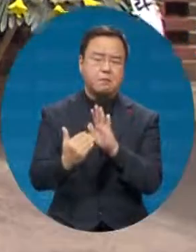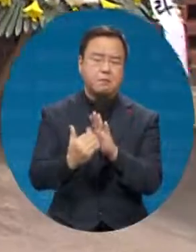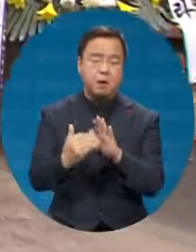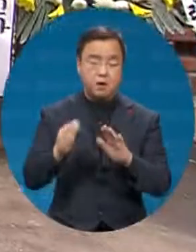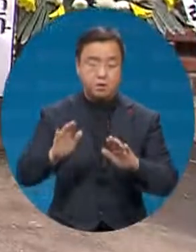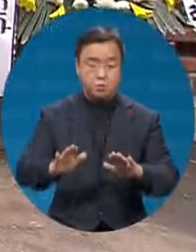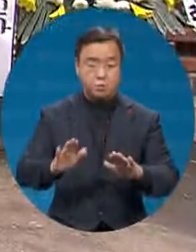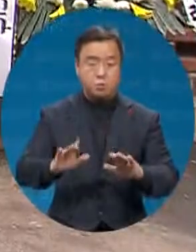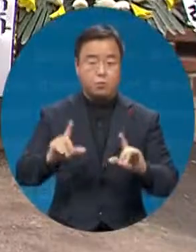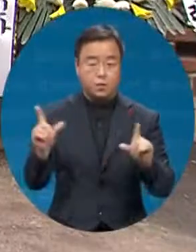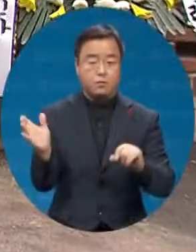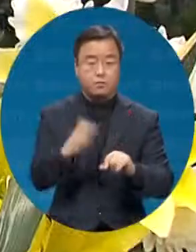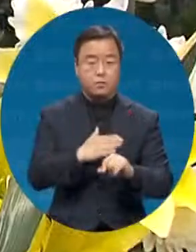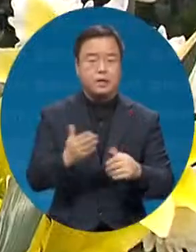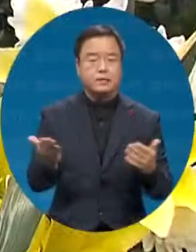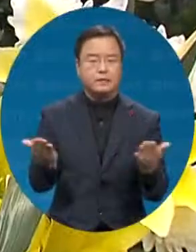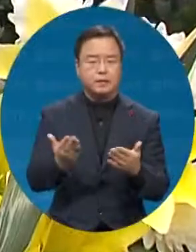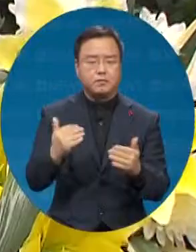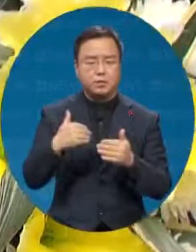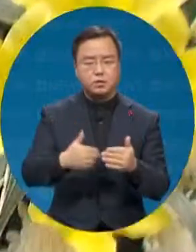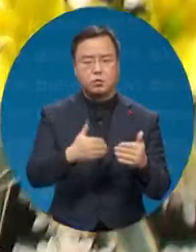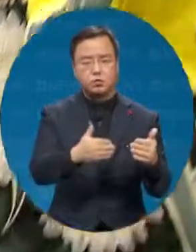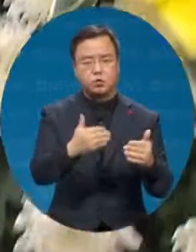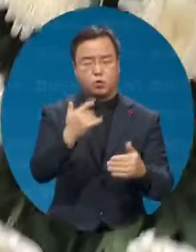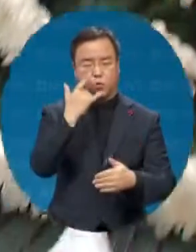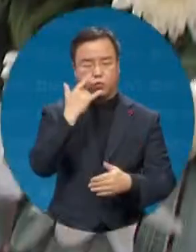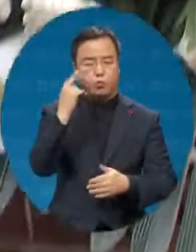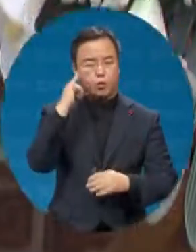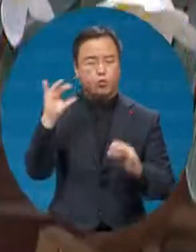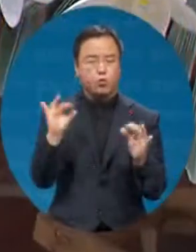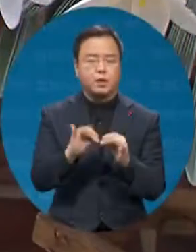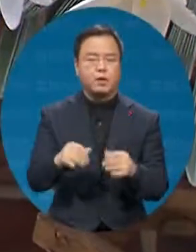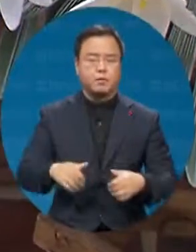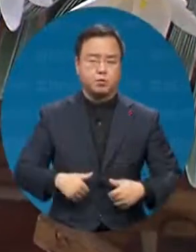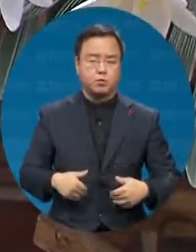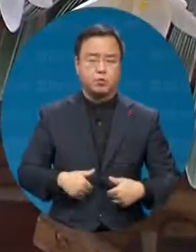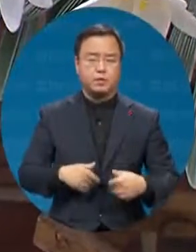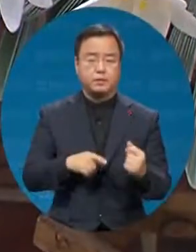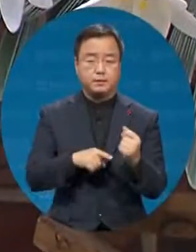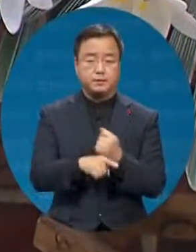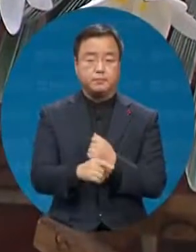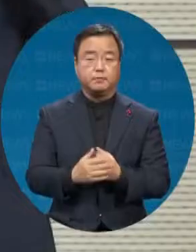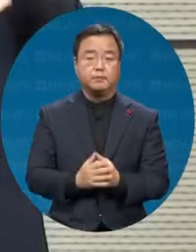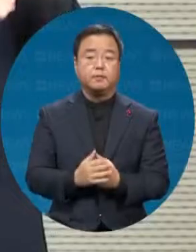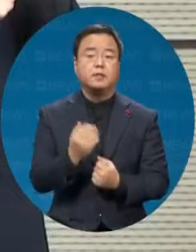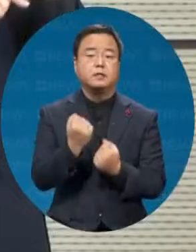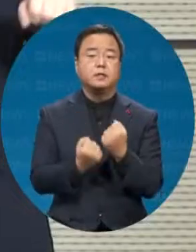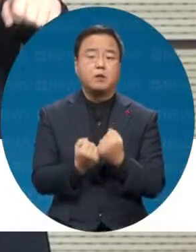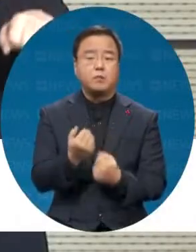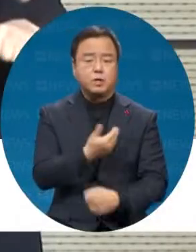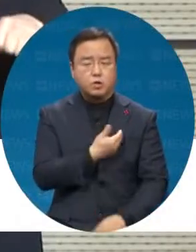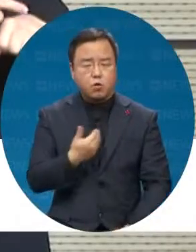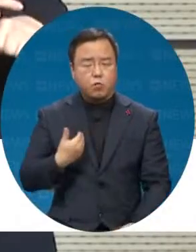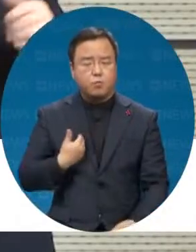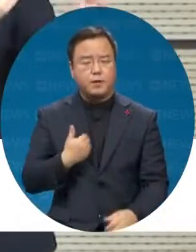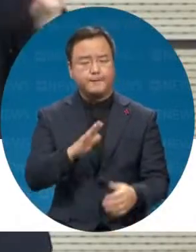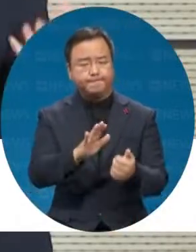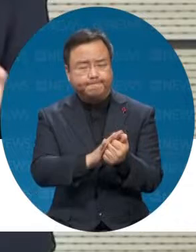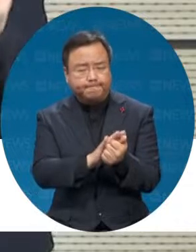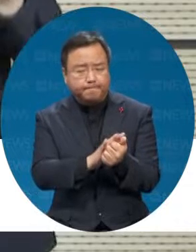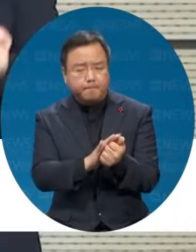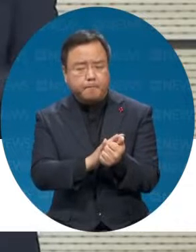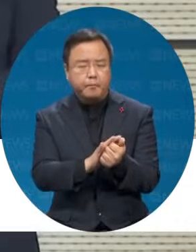사업 절차에 학부모 동의를 의무화한 이유입니다. 충분한 설명, 설득 이런 과정이 조금